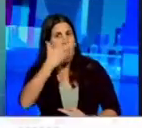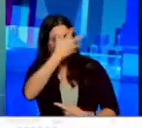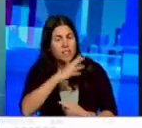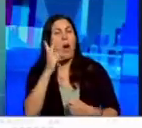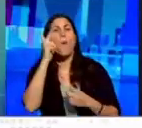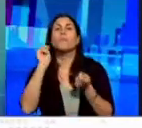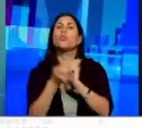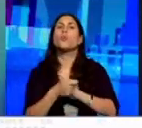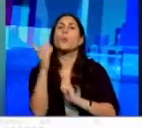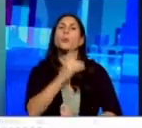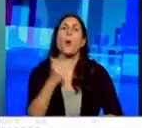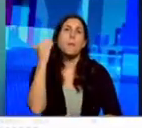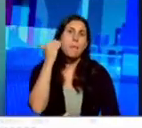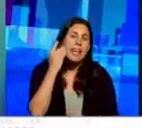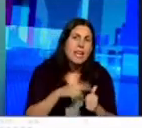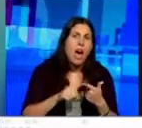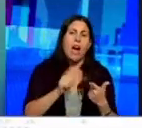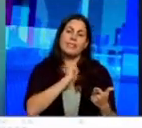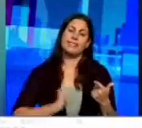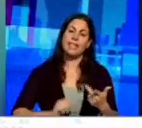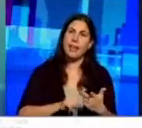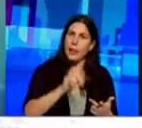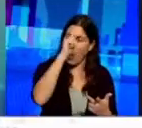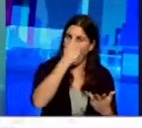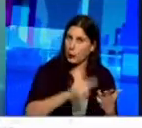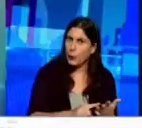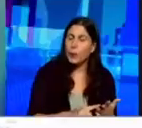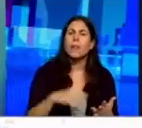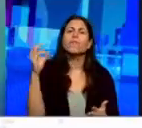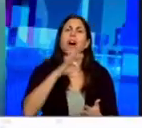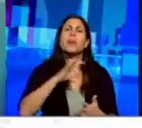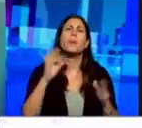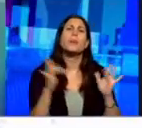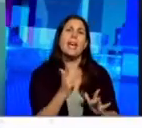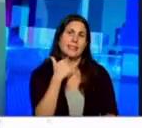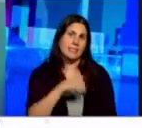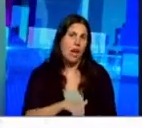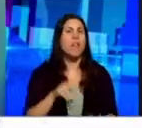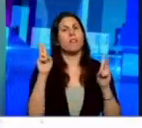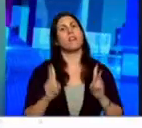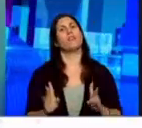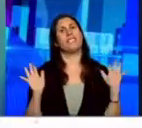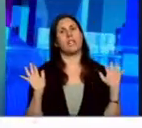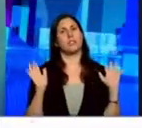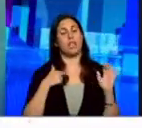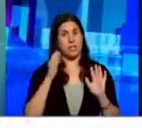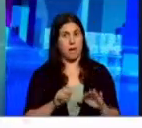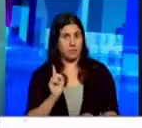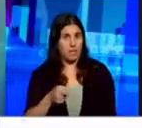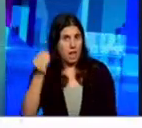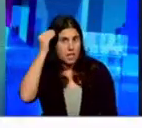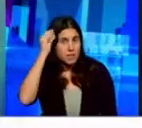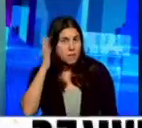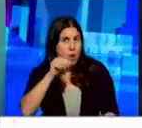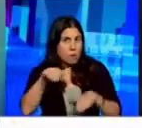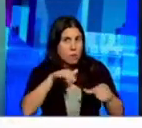בדרום אמריקה, בסין, בהודו. הגינוי האוטומטי, הרוב אוטומטי נגד ישראל פסק. אני רוצה להזכיר גם את מה שראש הממשלה